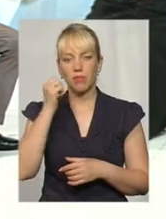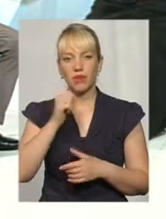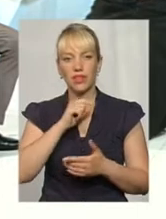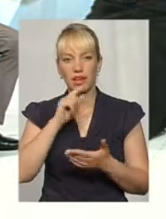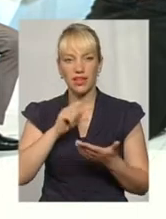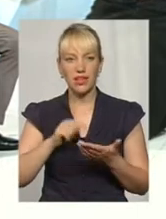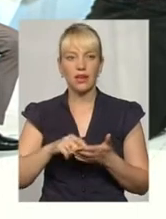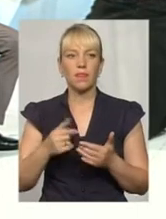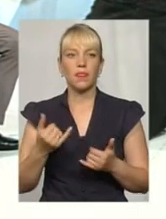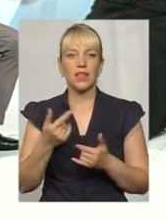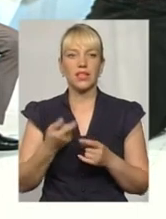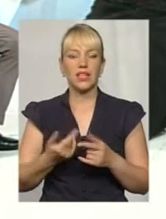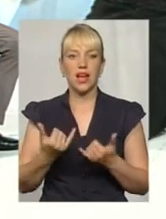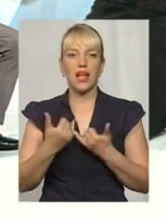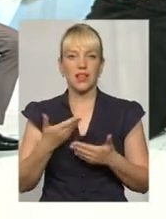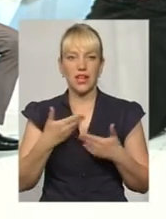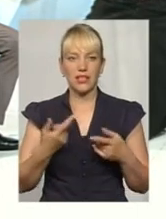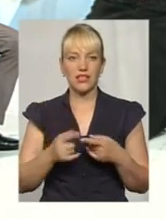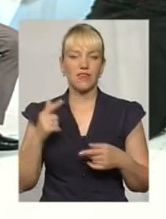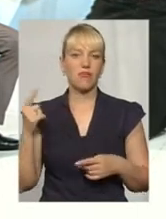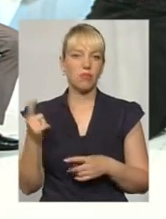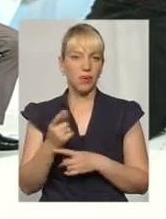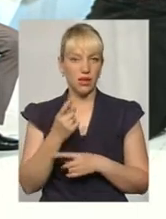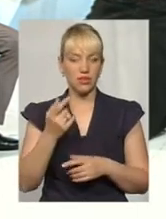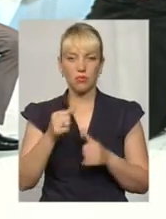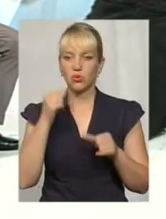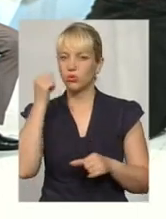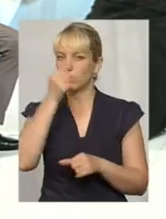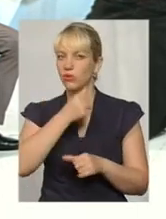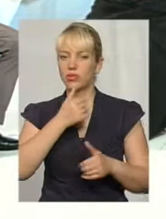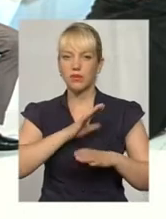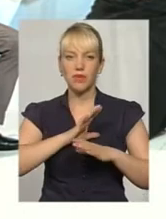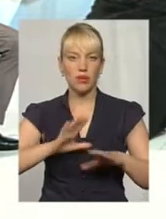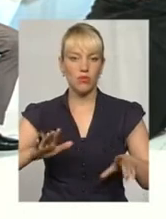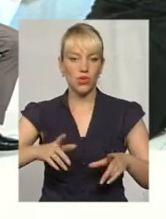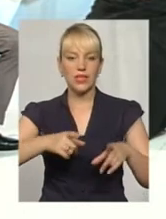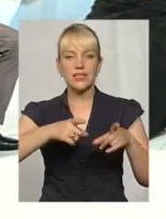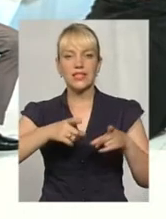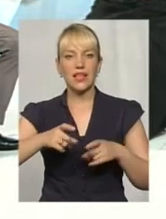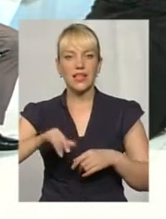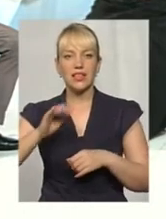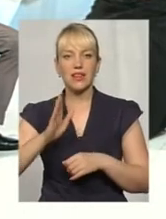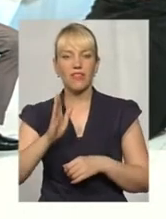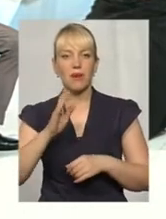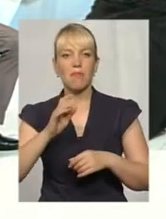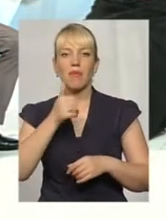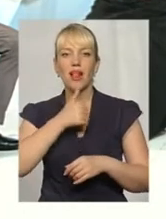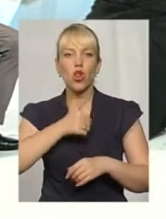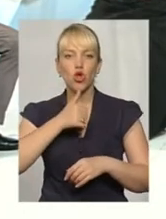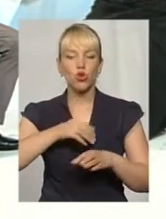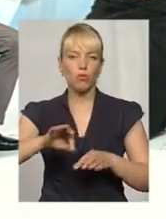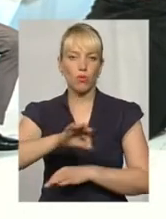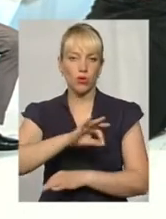регіонального центру це вперше, тому що минулого року ми не були задіяні в пілотному проєкті, ми не брали участі.